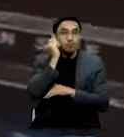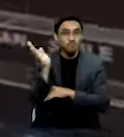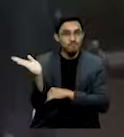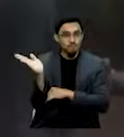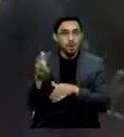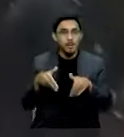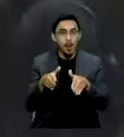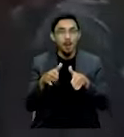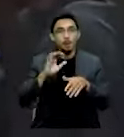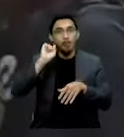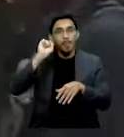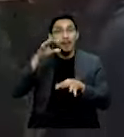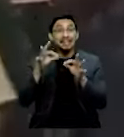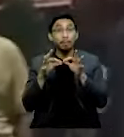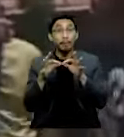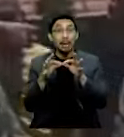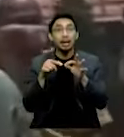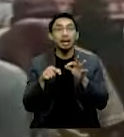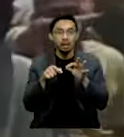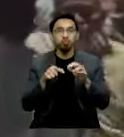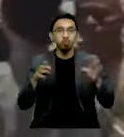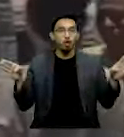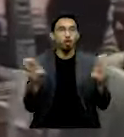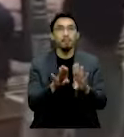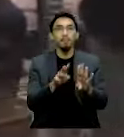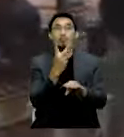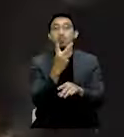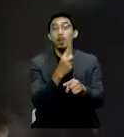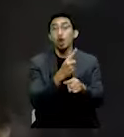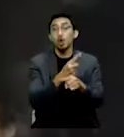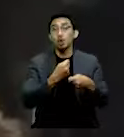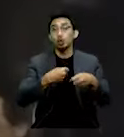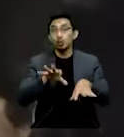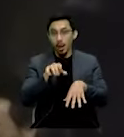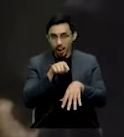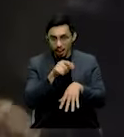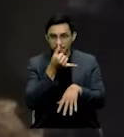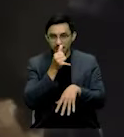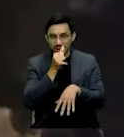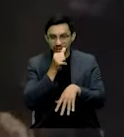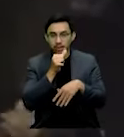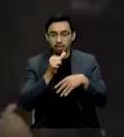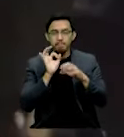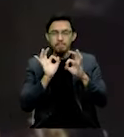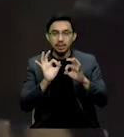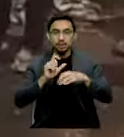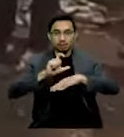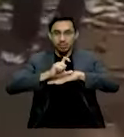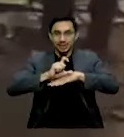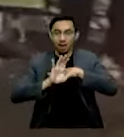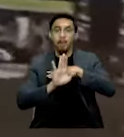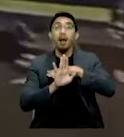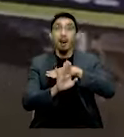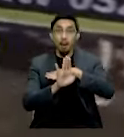Aksi puluhan emak-emak ini terjadi di Jalan Sumatera Jember, Jawa Timur. Melakukan penyegelan dua toko penjual miras di depan